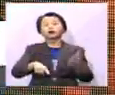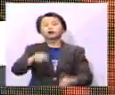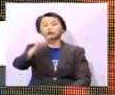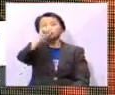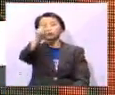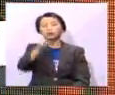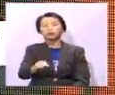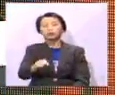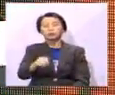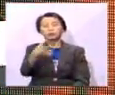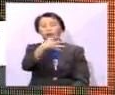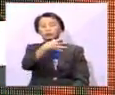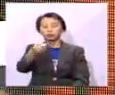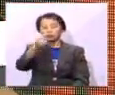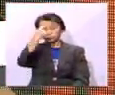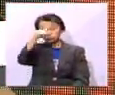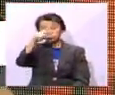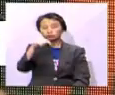Dan untuk siapa?